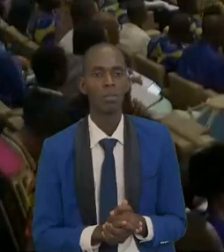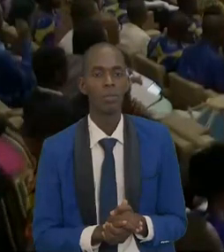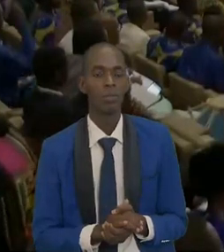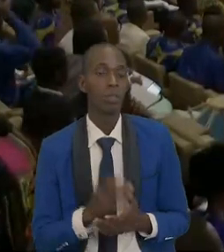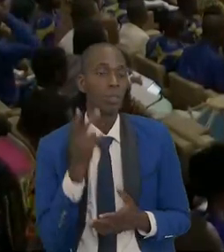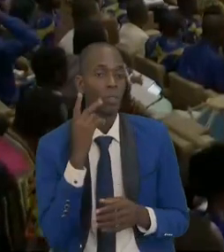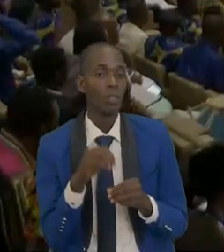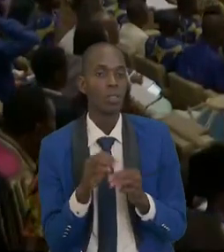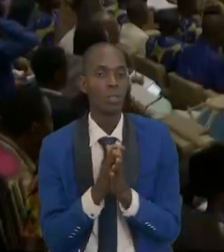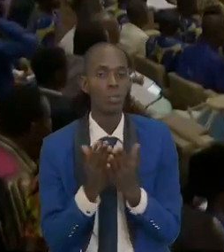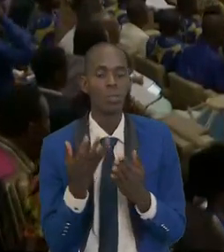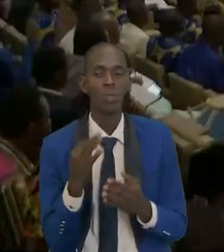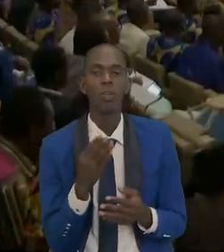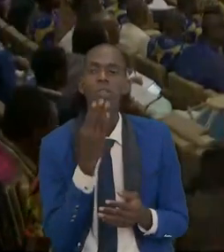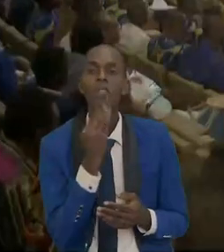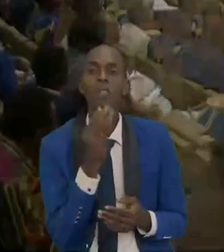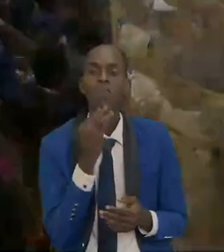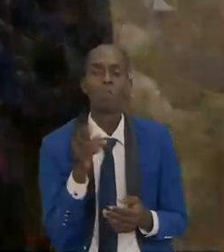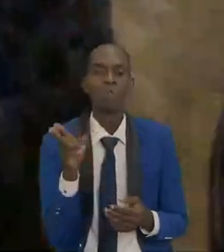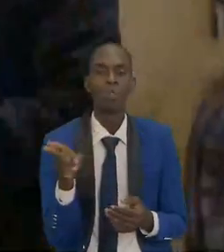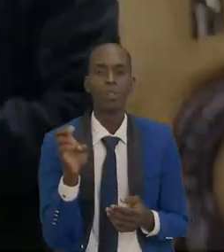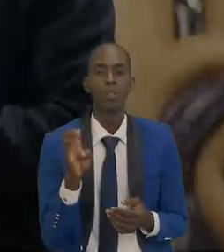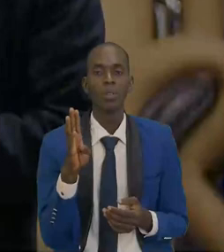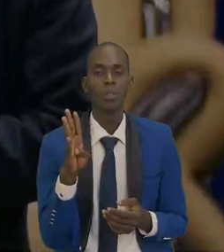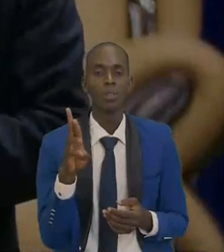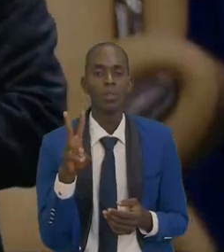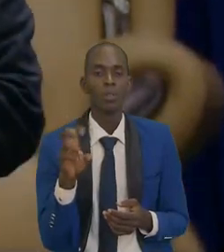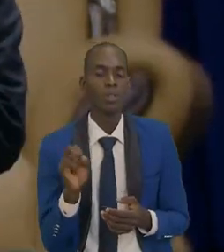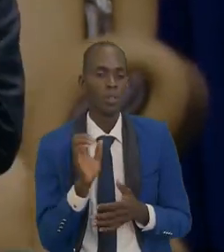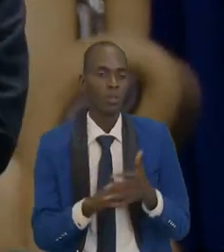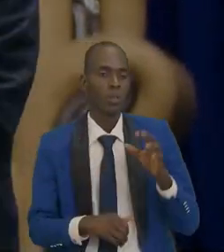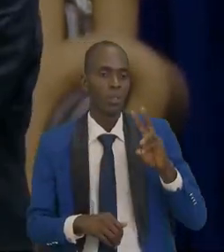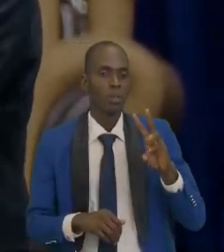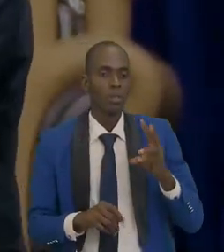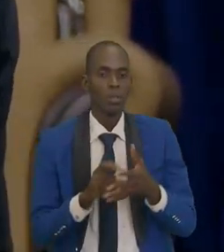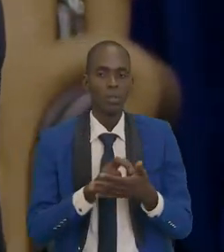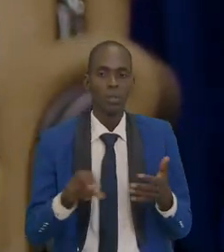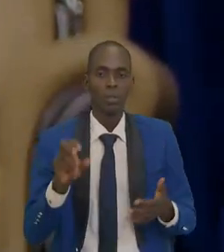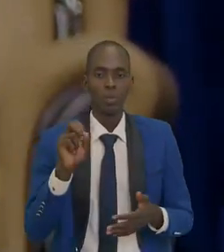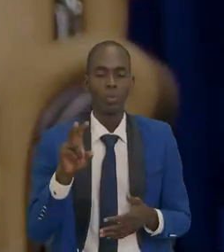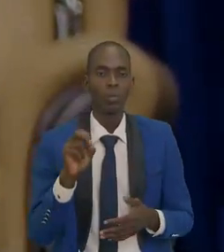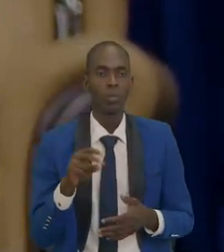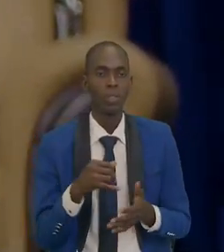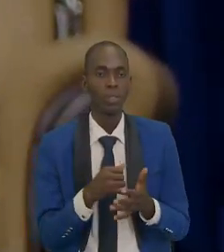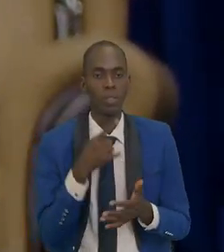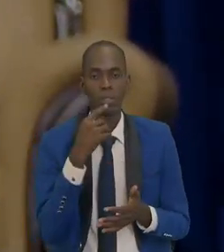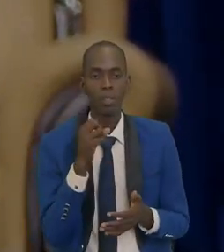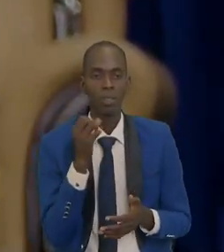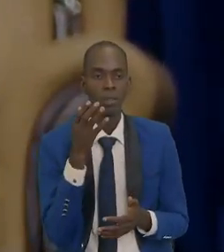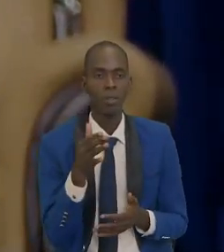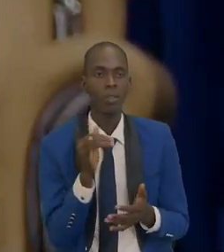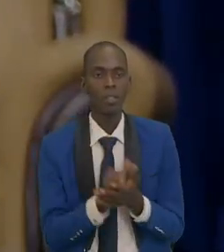Voyons Hébreux chapitre 6, verset 12. En Hébreux chapitre 6, le verset